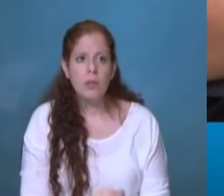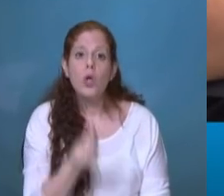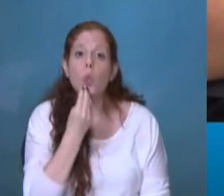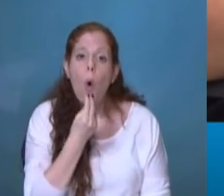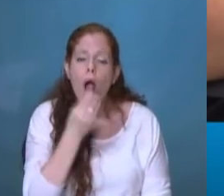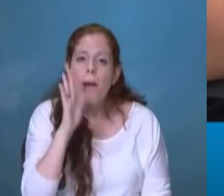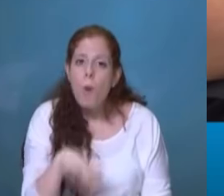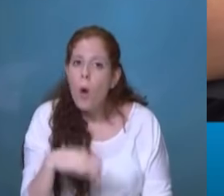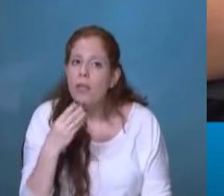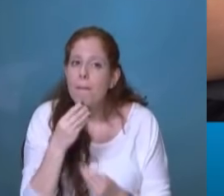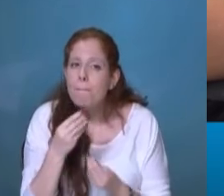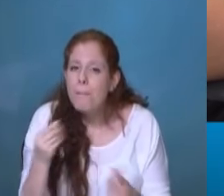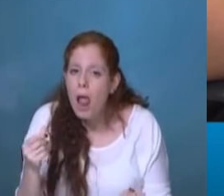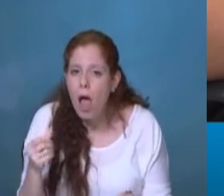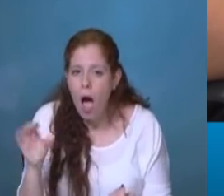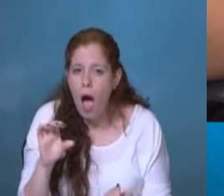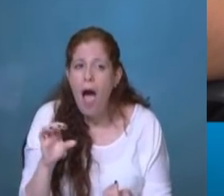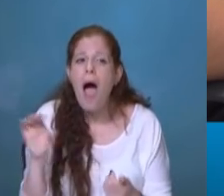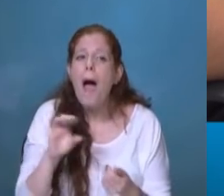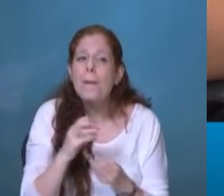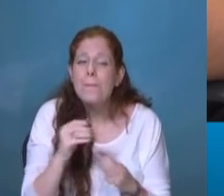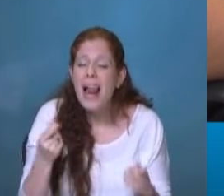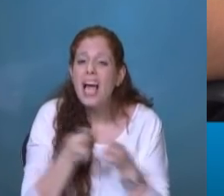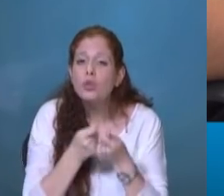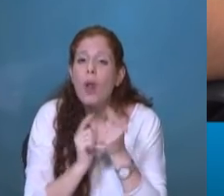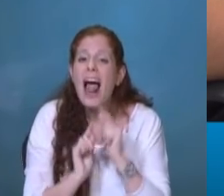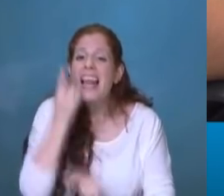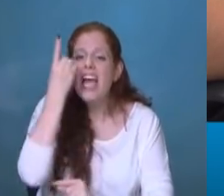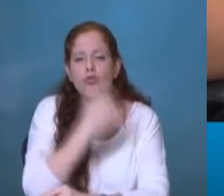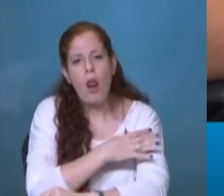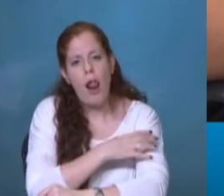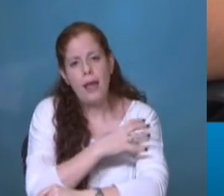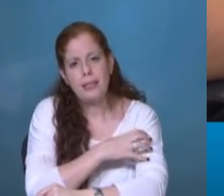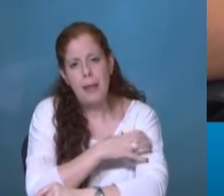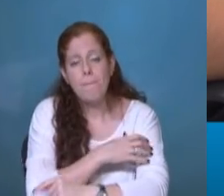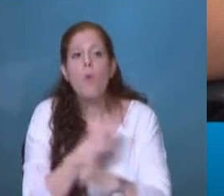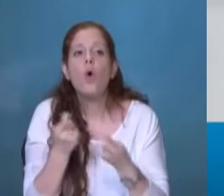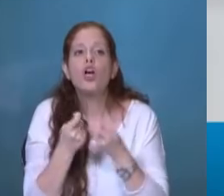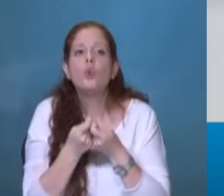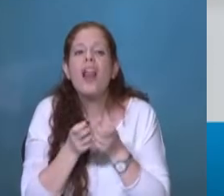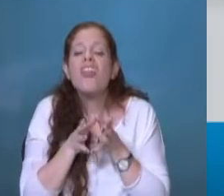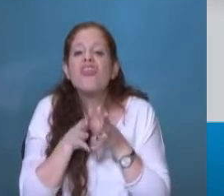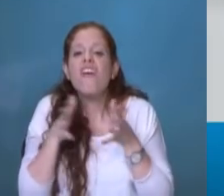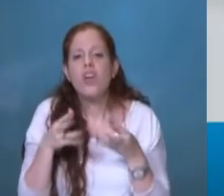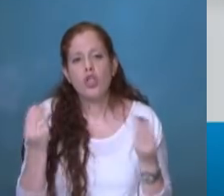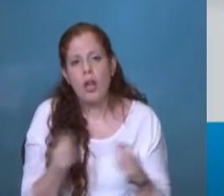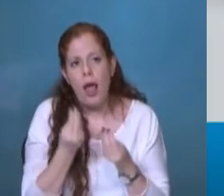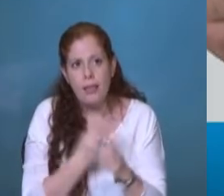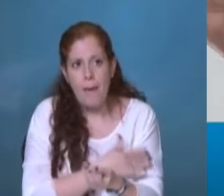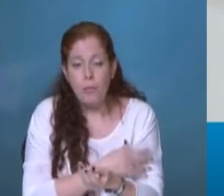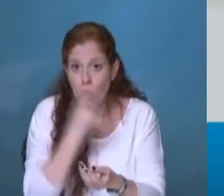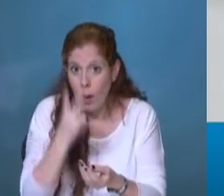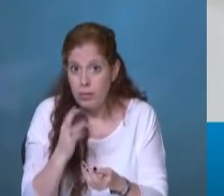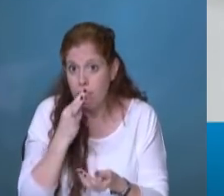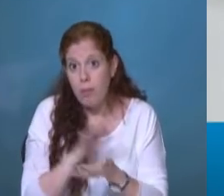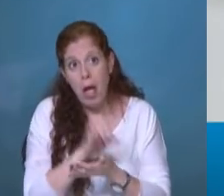המלח קשור לעלייה של לחץ הדם. המלח הוא קשור לנפח של כלי הדם. כשרואים את זה בגילאים 11,